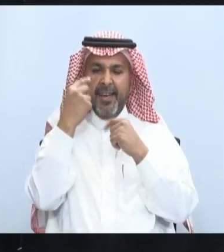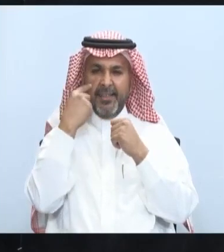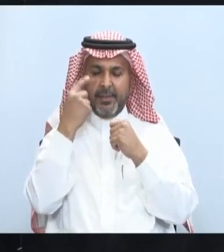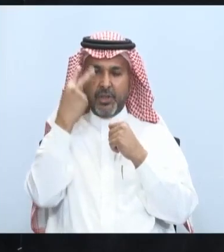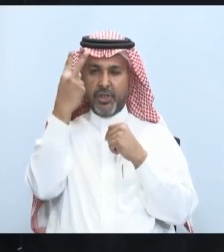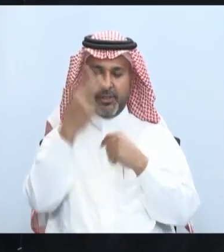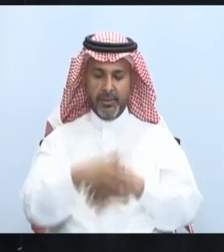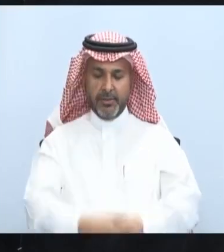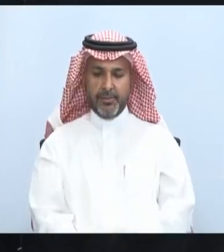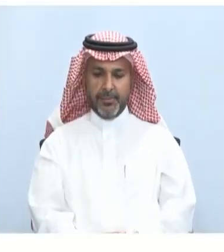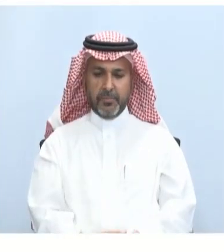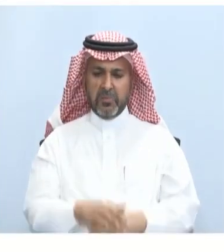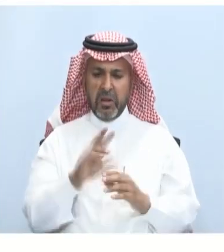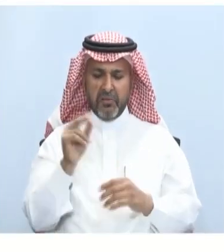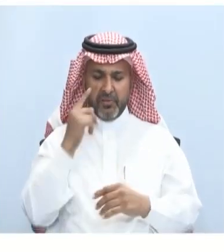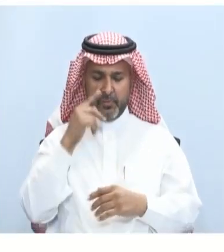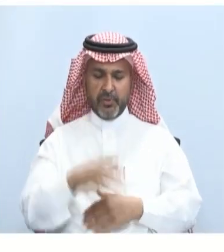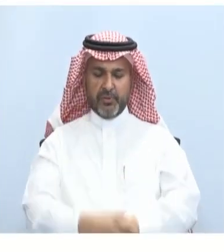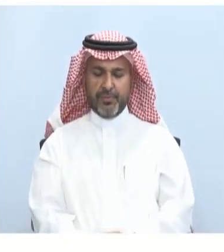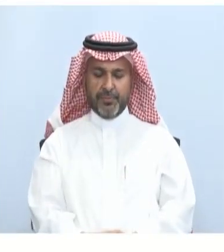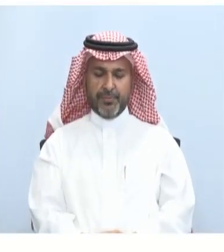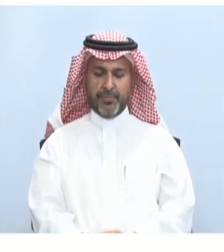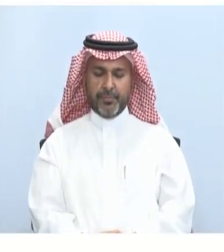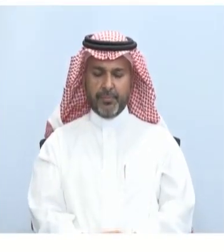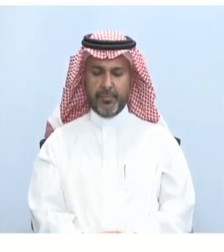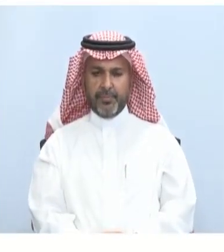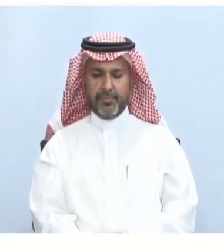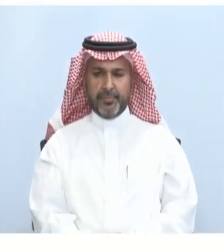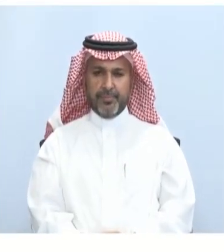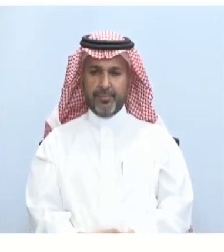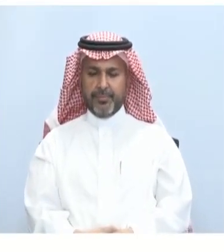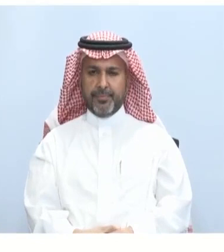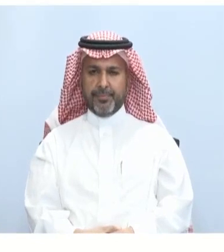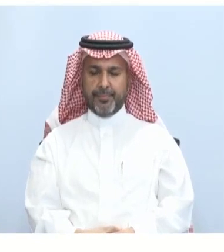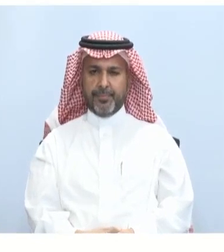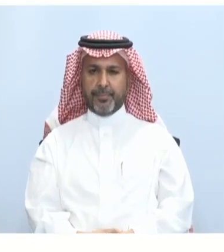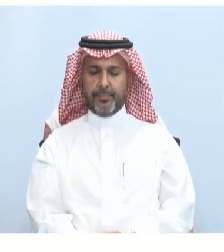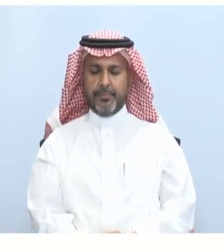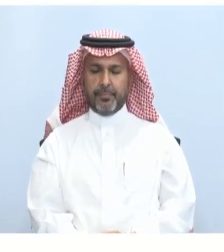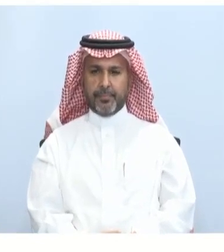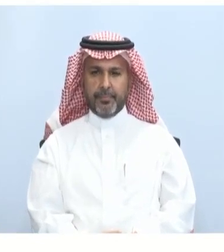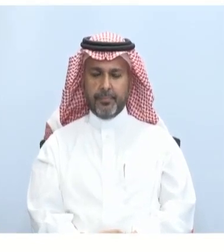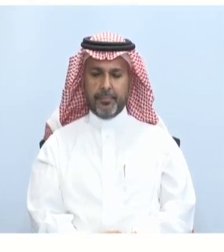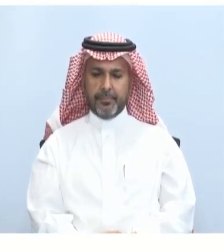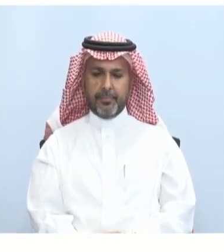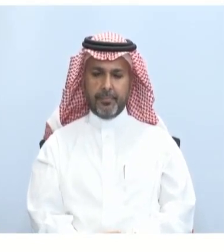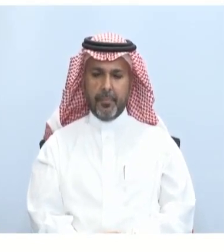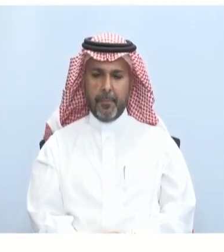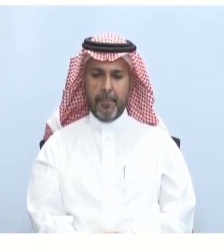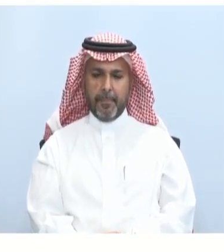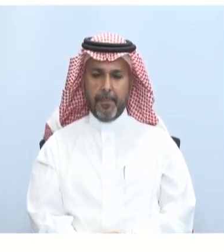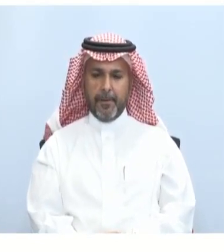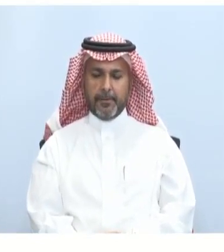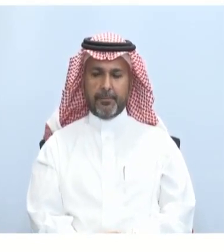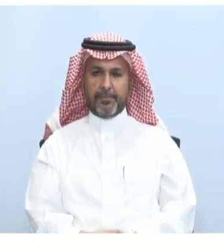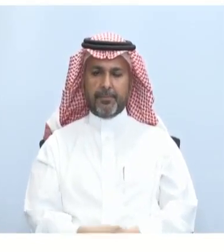تربيع بالمثل راح نسويه هنا مع الاعداد التخيليه البحته يعني راح اضرب الخمسه